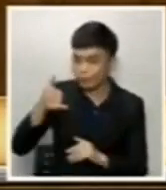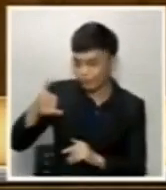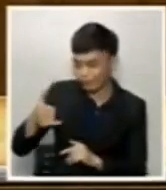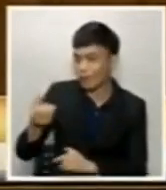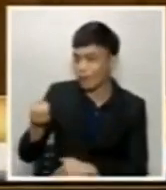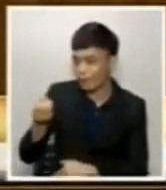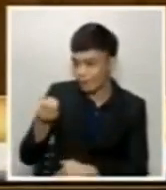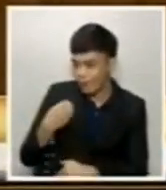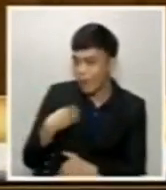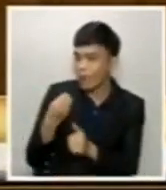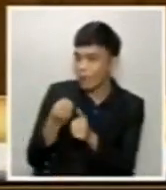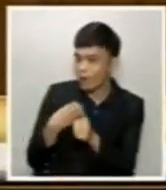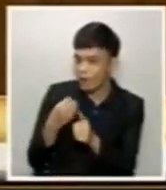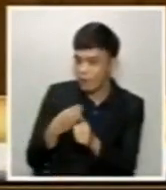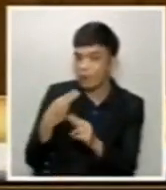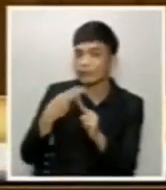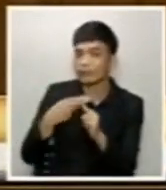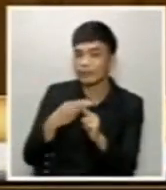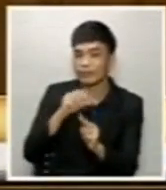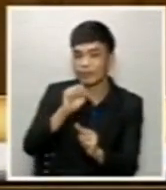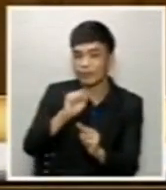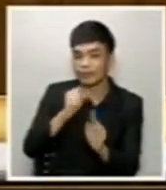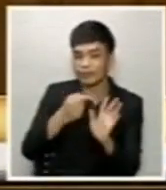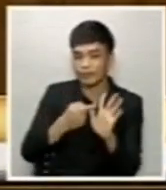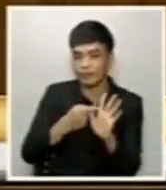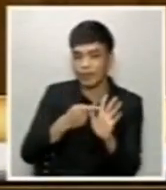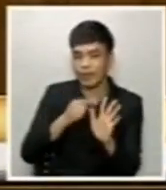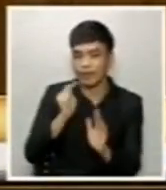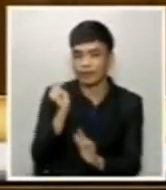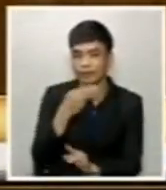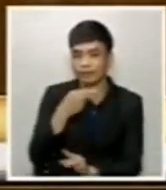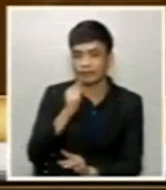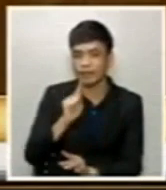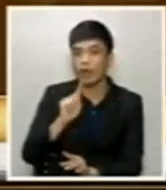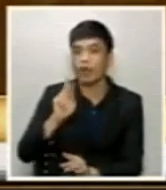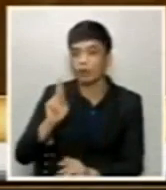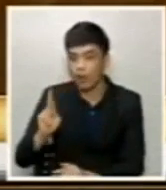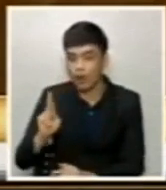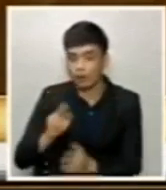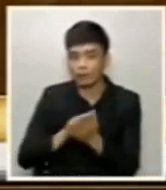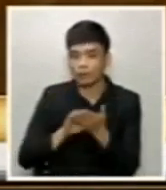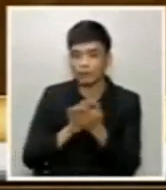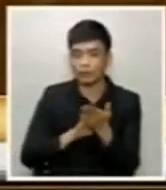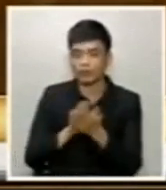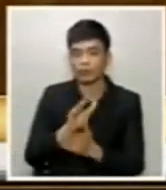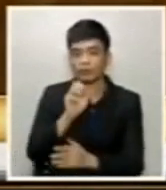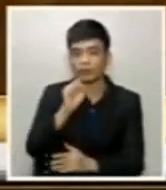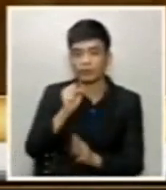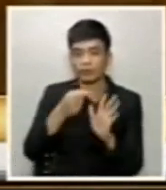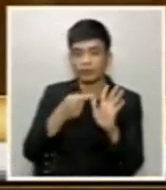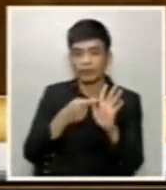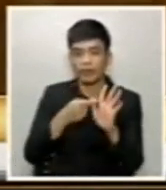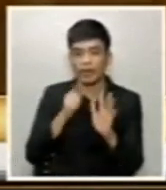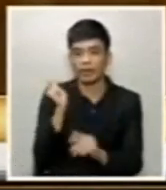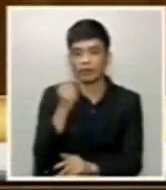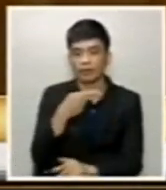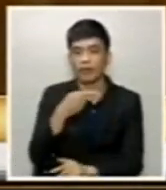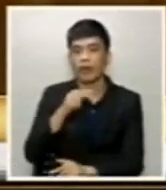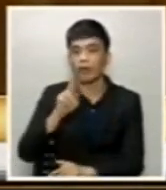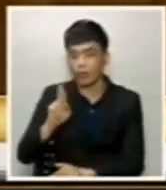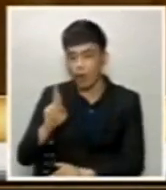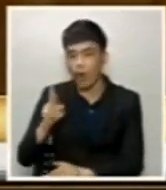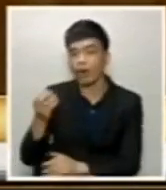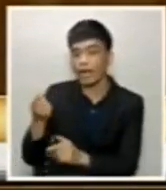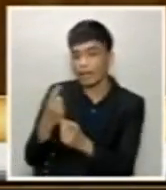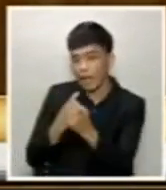ท่านสาครนะครับที่ได้กรุณาถามคำถามตรงนี้นะครับซึ่งผมเรียนอย่างนี้นะครับว่า